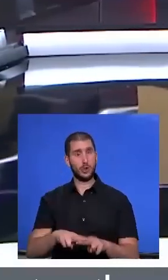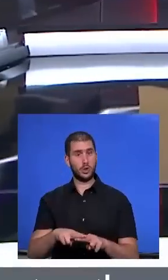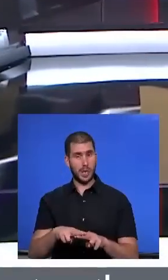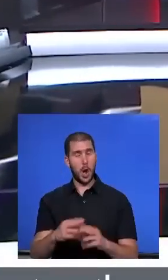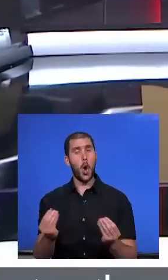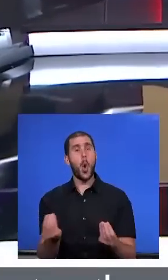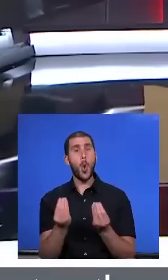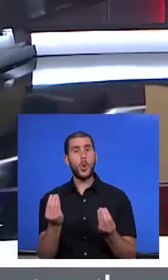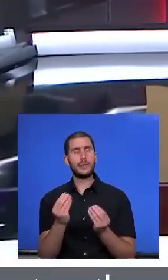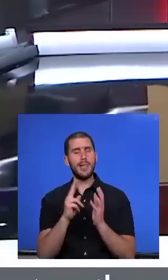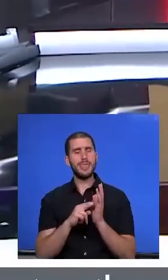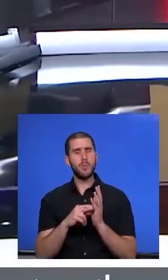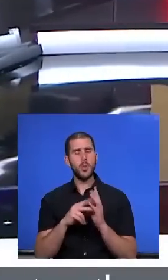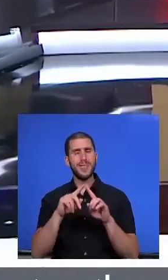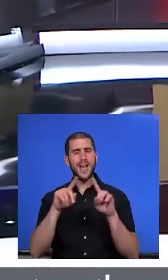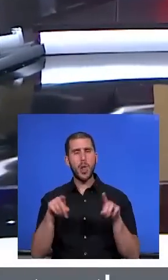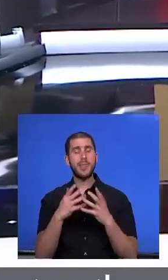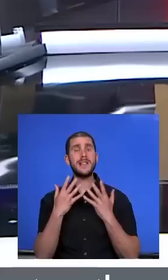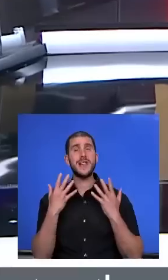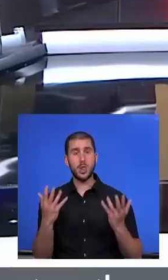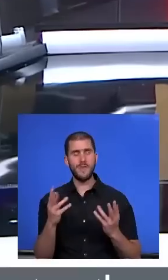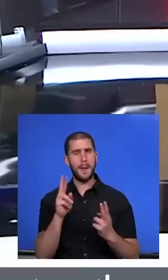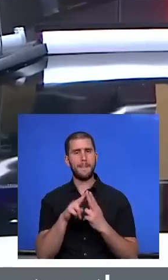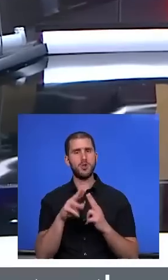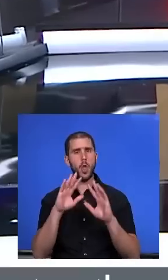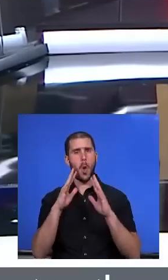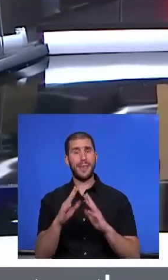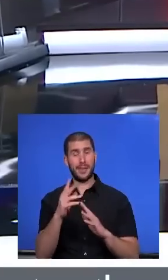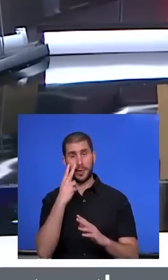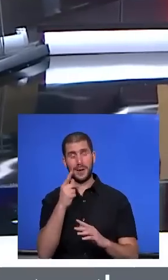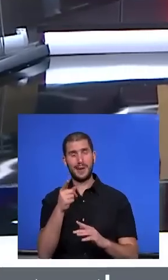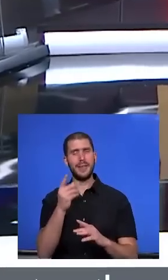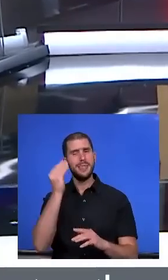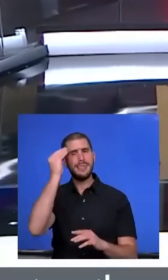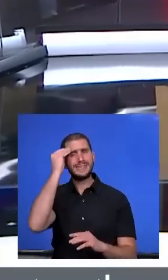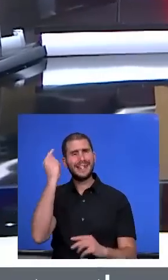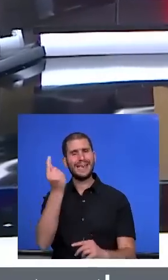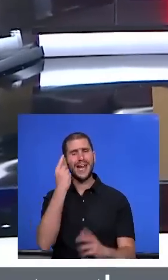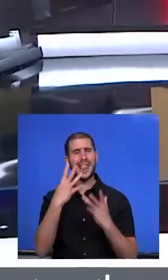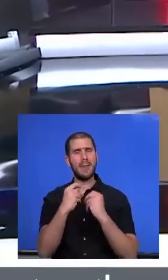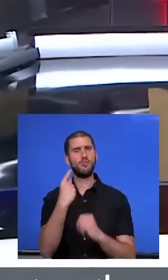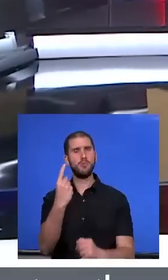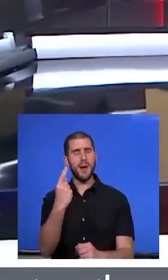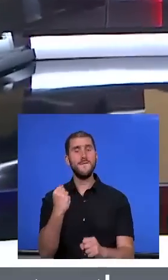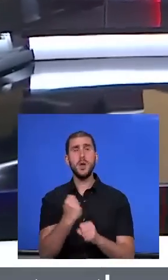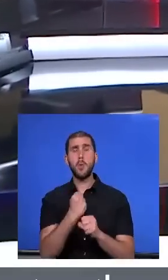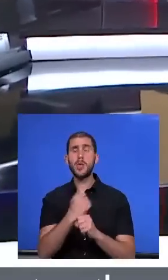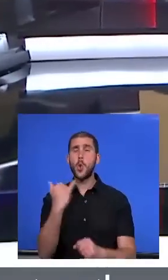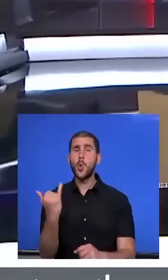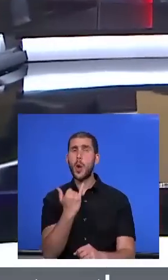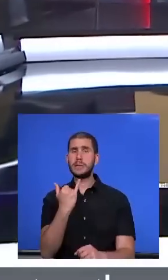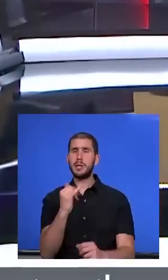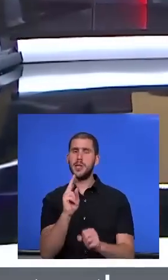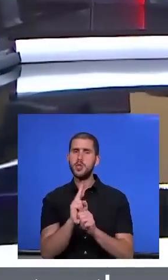אוצר תמונות וגלויות עצום, ופגש את האומנית שגילתה שהיא נצר כמעט יחיד למשפחה הזאת ופועלת כל הזמן לשמר